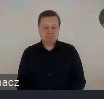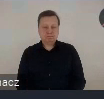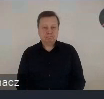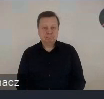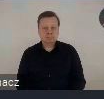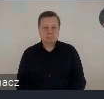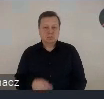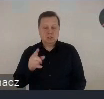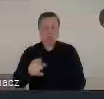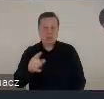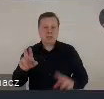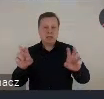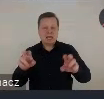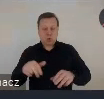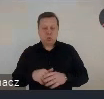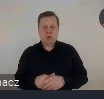tytuł